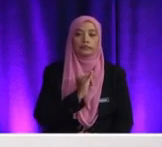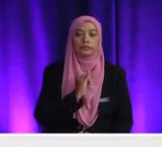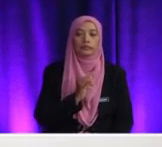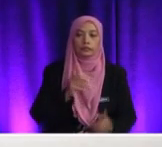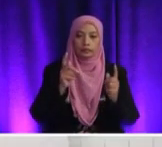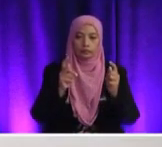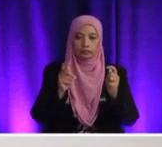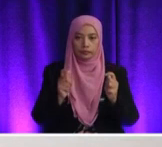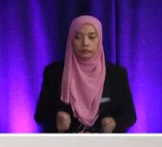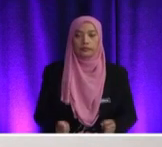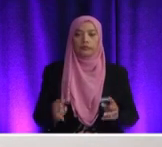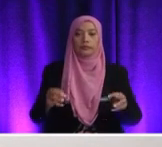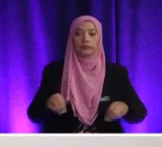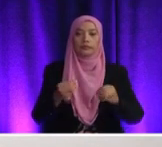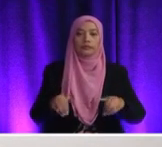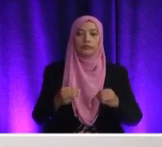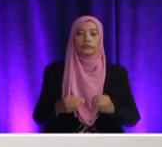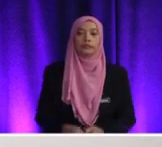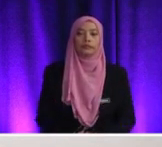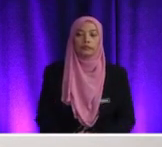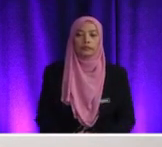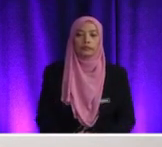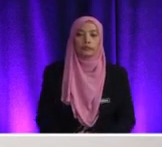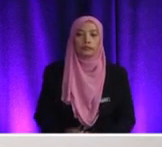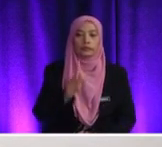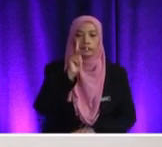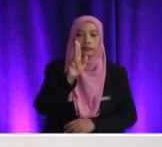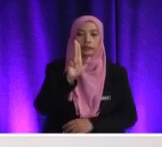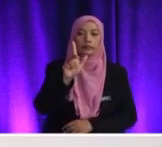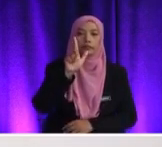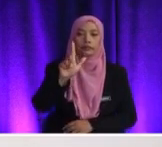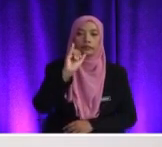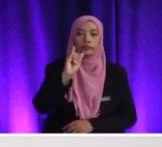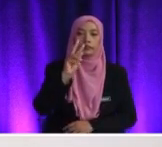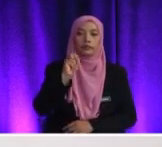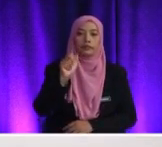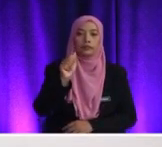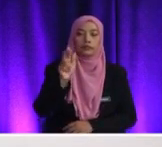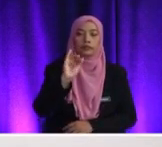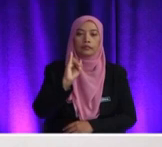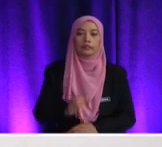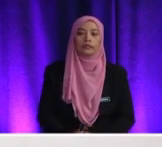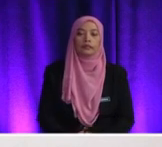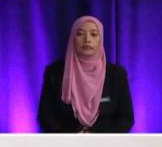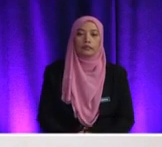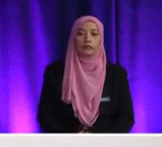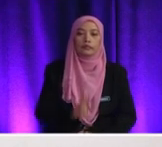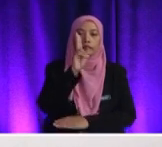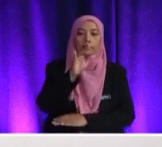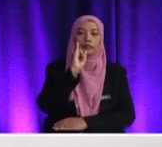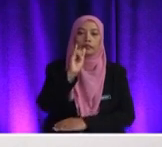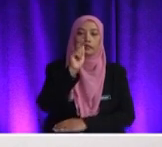terkena sore nanti saya akan mengambil bidang berkaitan Culinary Institute kemahiran atau Universiti teknologi Mara